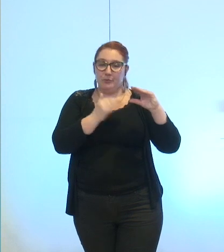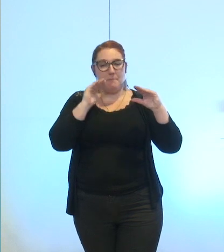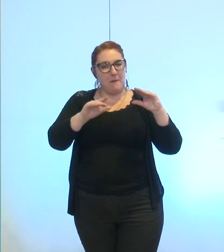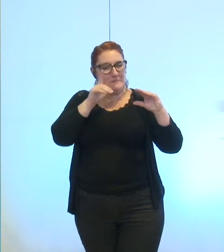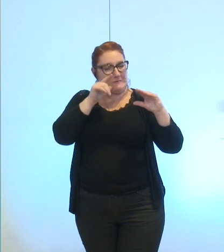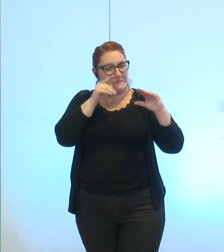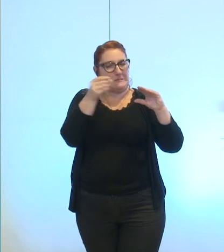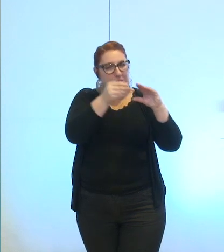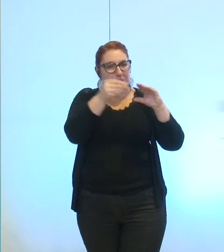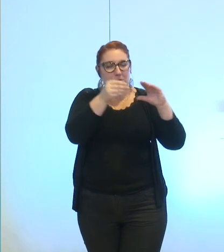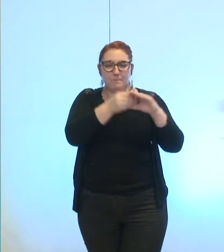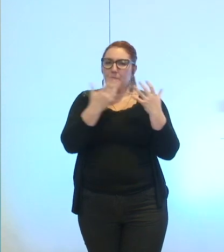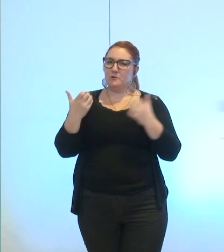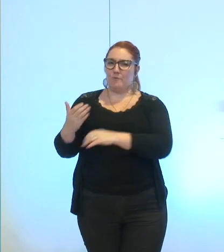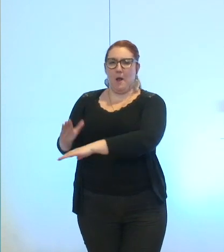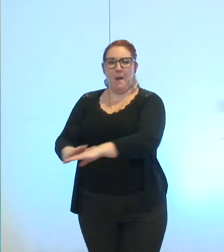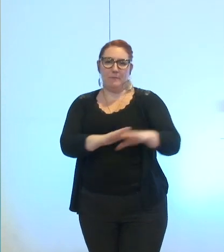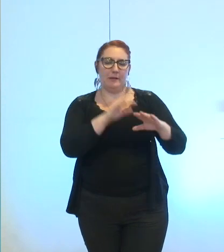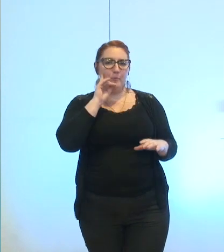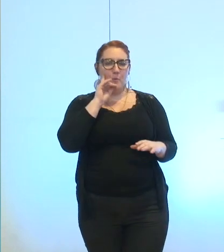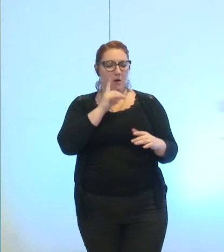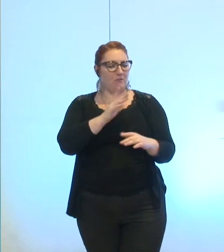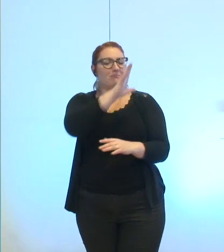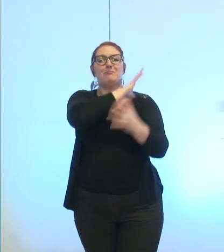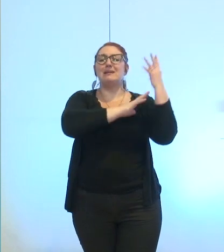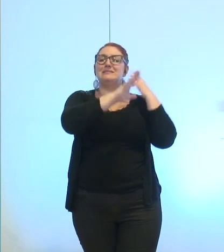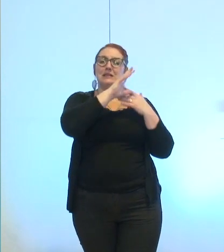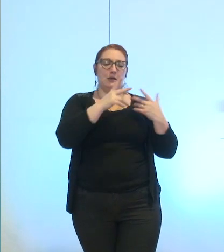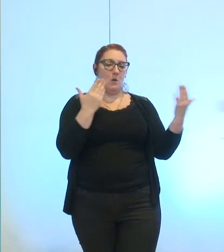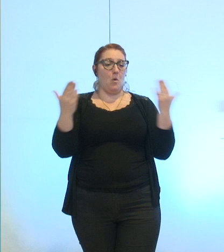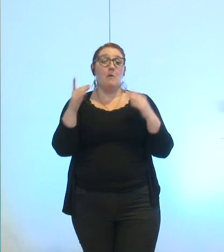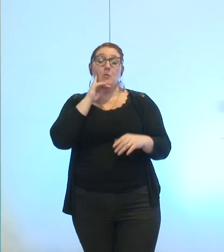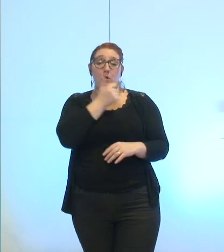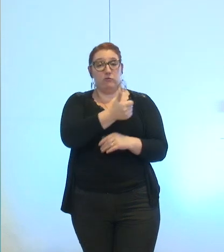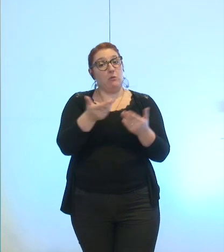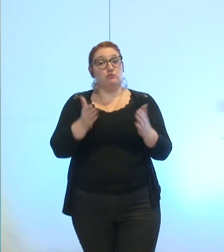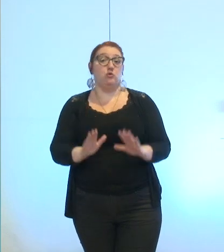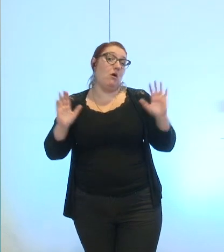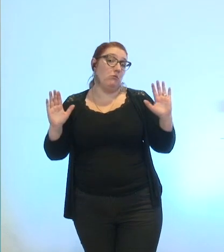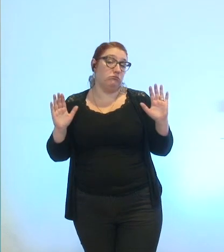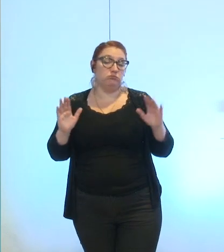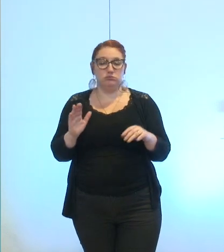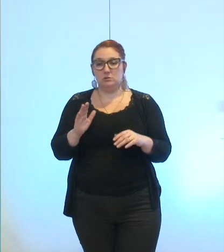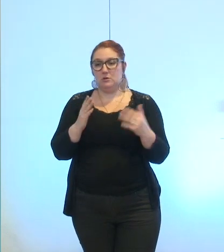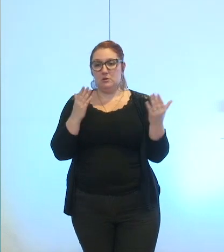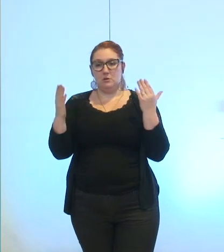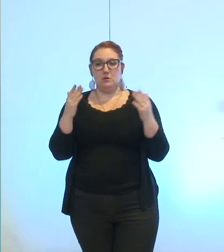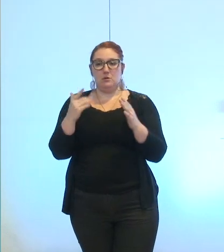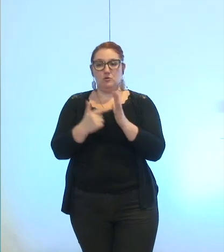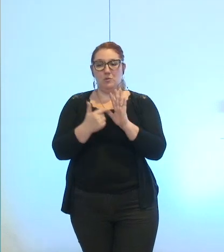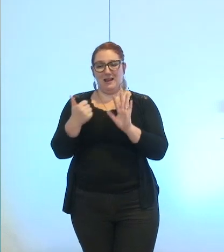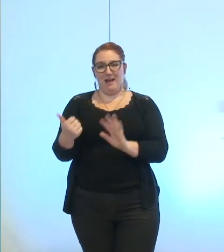rappeler puisqu'il s'agit de comparer les périodes passées puisque c'est le choix que vous avez fait que au moins sur le mandat